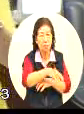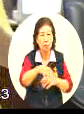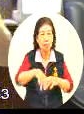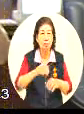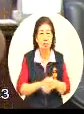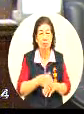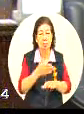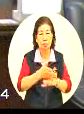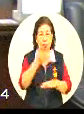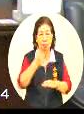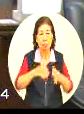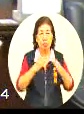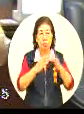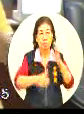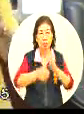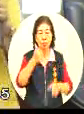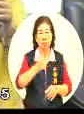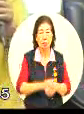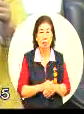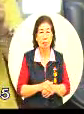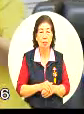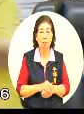感谢我们市长，好、